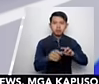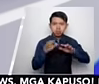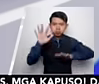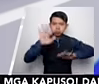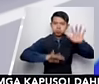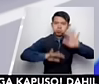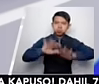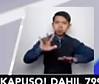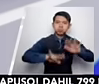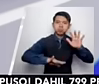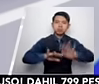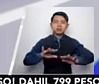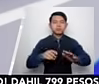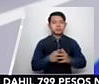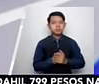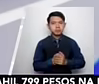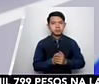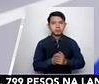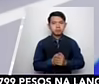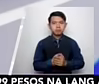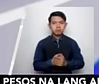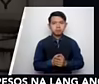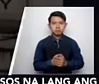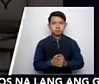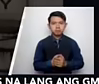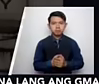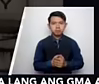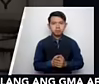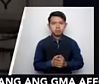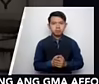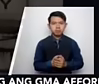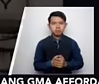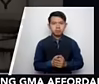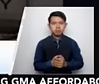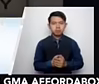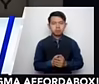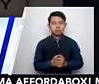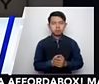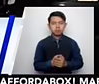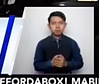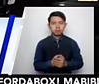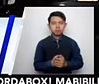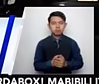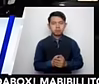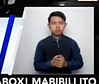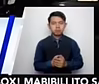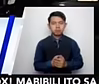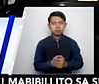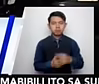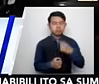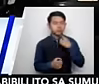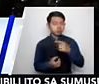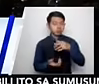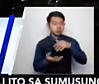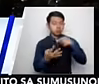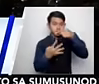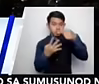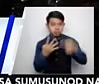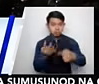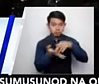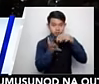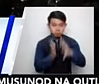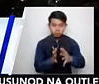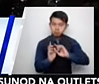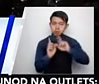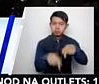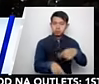kumatok yung isa sa aking mga kaibigan at binuksan ang pintuan po. Ayon sa pulisya, dumulog sa kanilang tanggapan ng apat na lalaking biktima. Ang isa ay